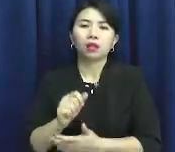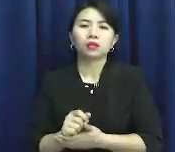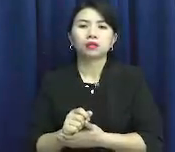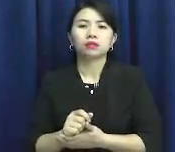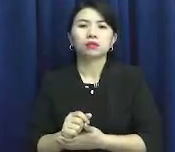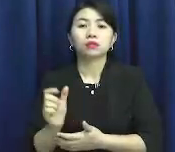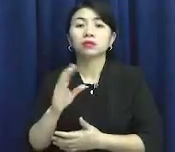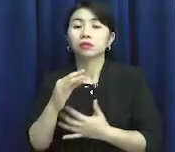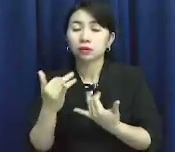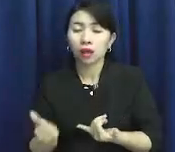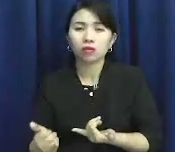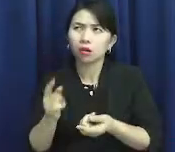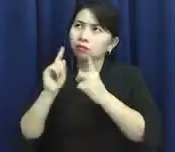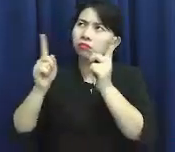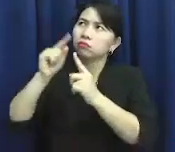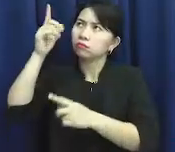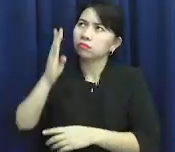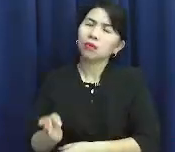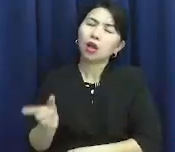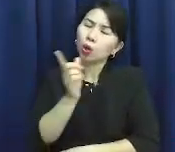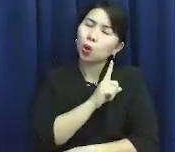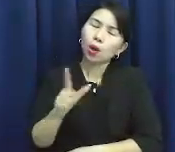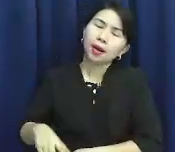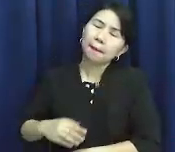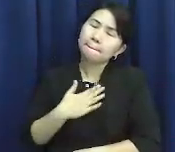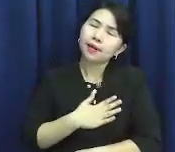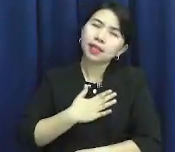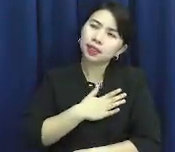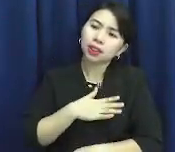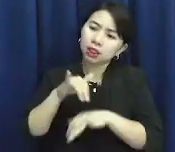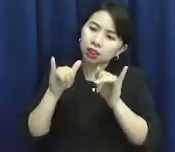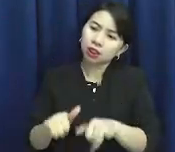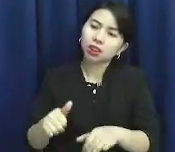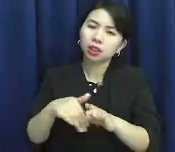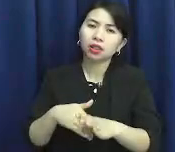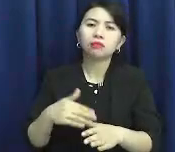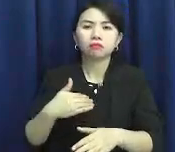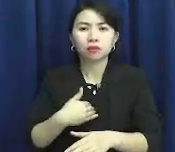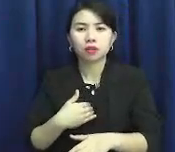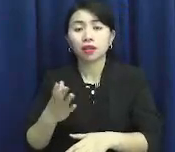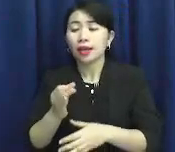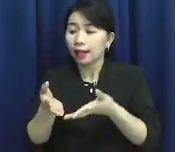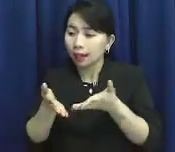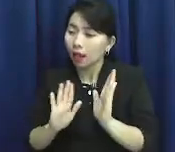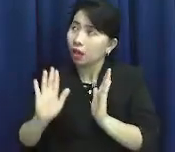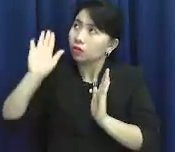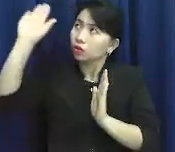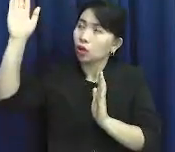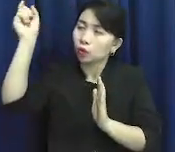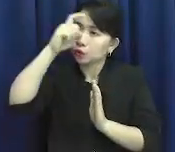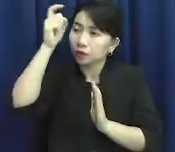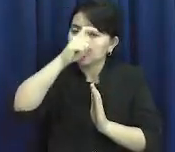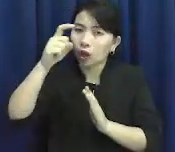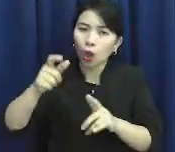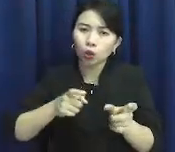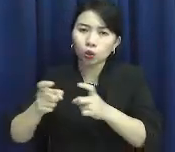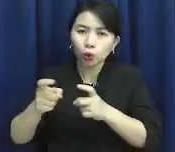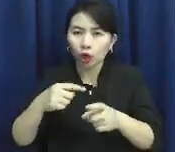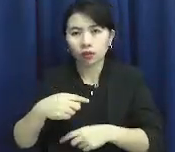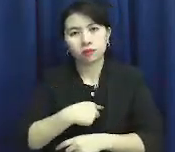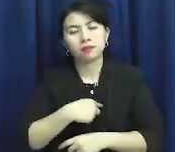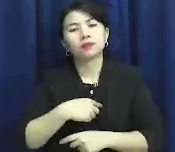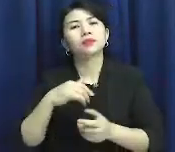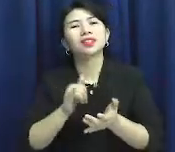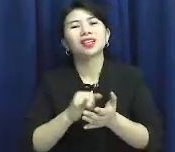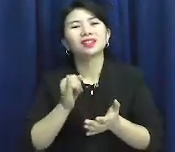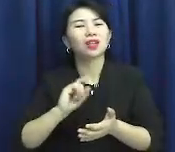upon me. Holy Spirit, O God, please rest upon me. Let your wisdom and understanding flow through me. Yan yung mga